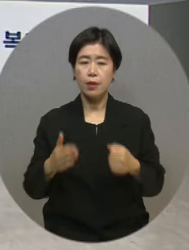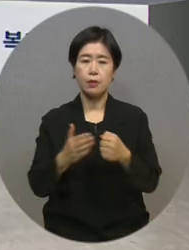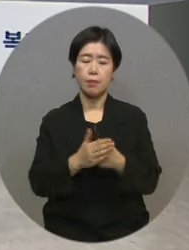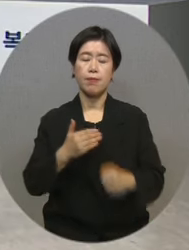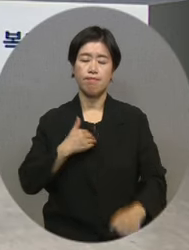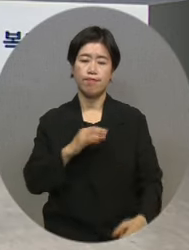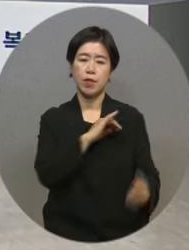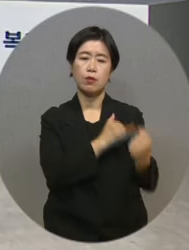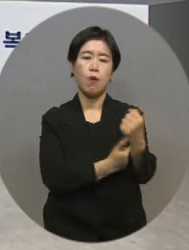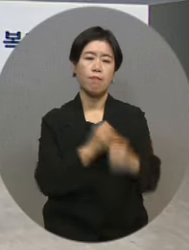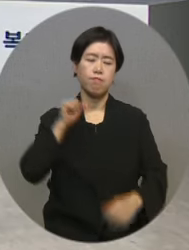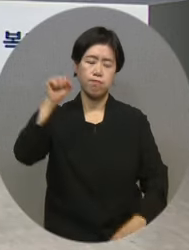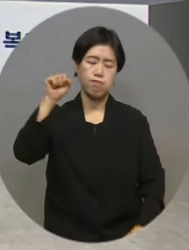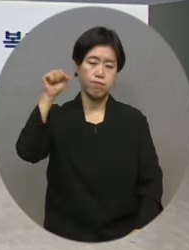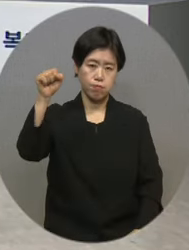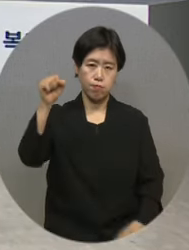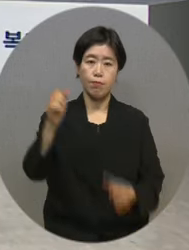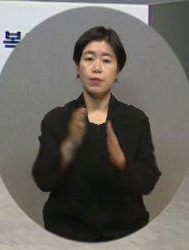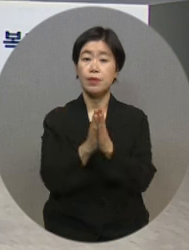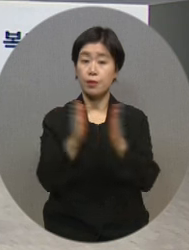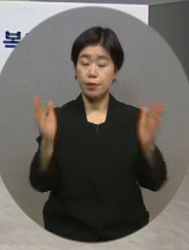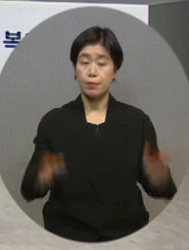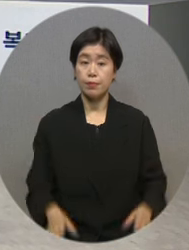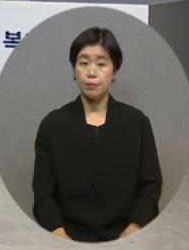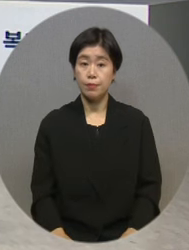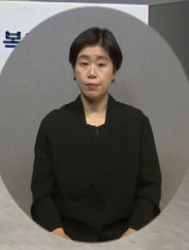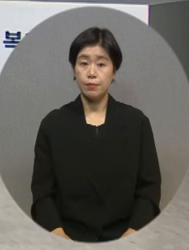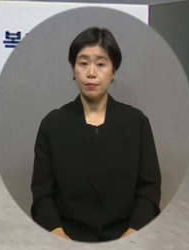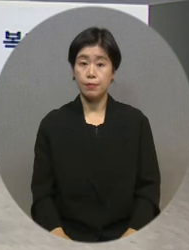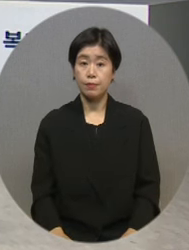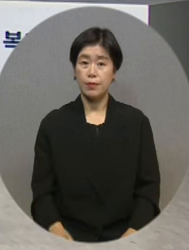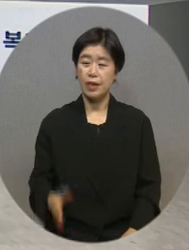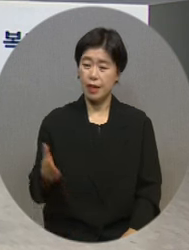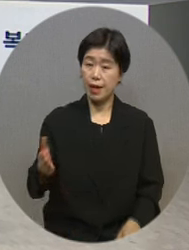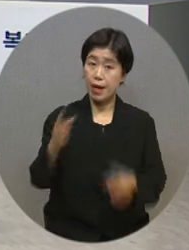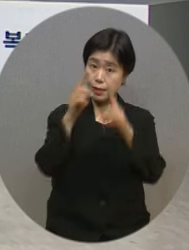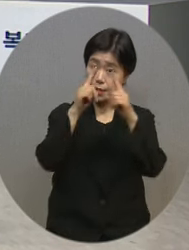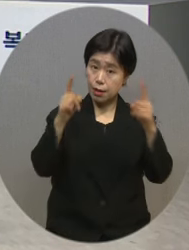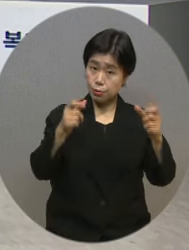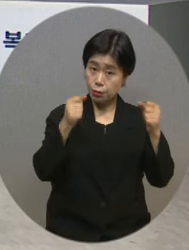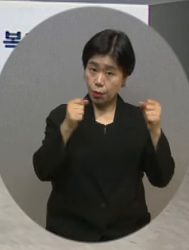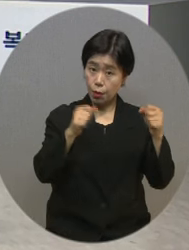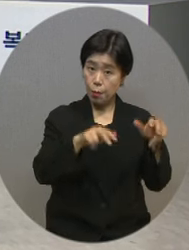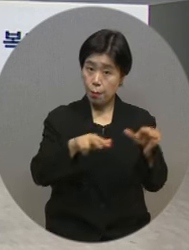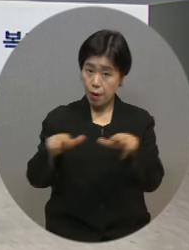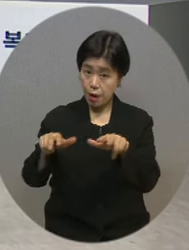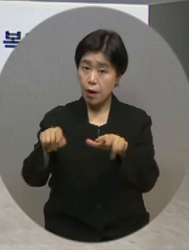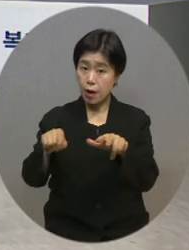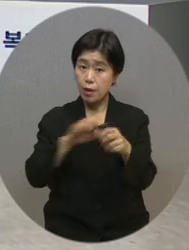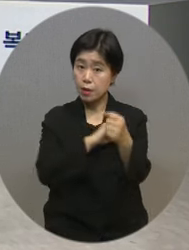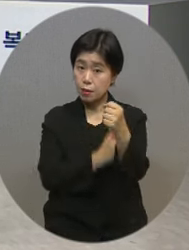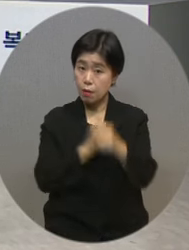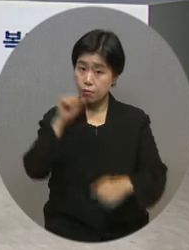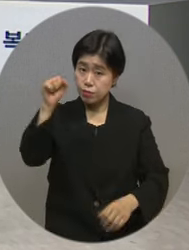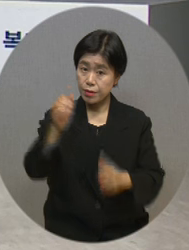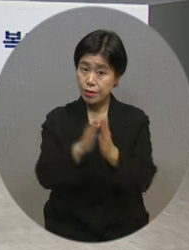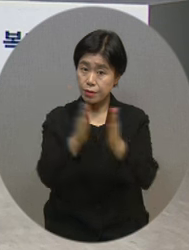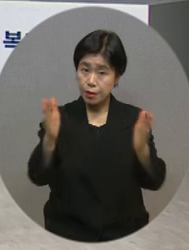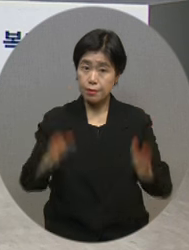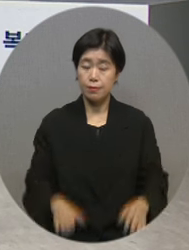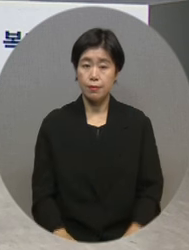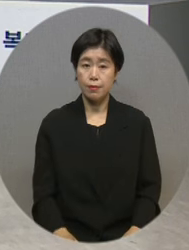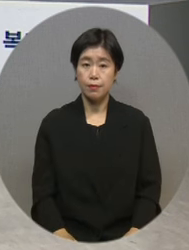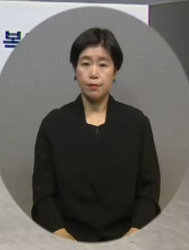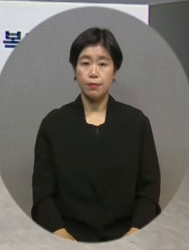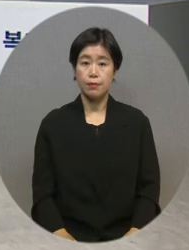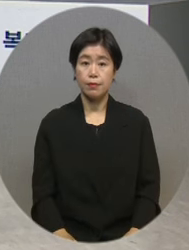그래서 인권운동가가 아, 되었다고 그러니까 대학 말씀드릴 수 있습니다. 졸업하자마자 이제 그쪽 길로 들어가셨다고 언제 보면 되겠네요. 86학번에 네. 대학